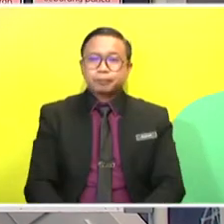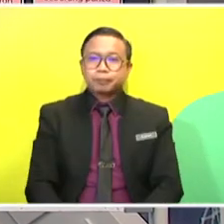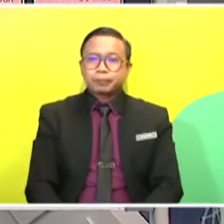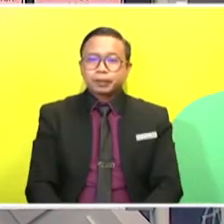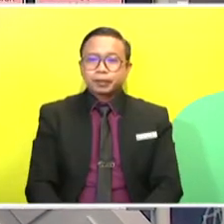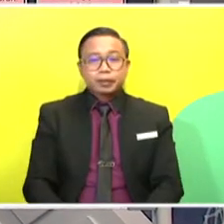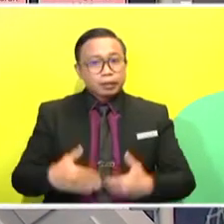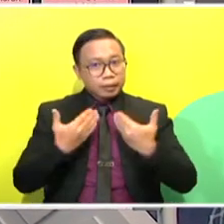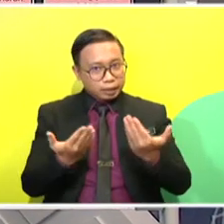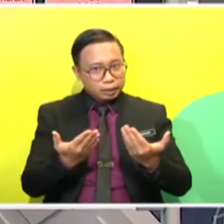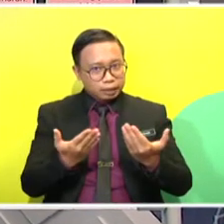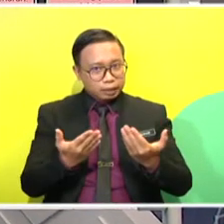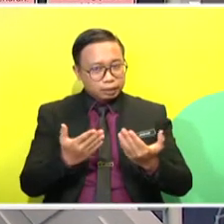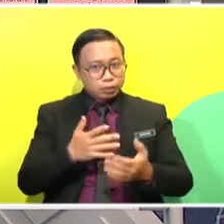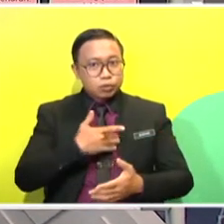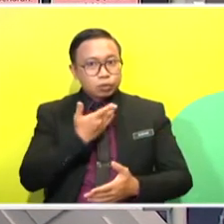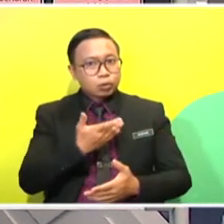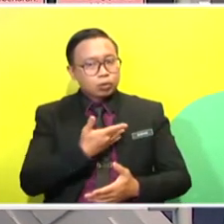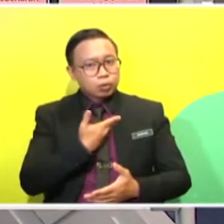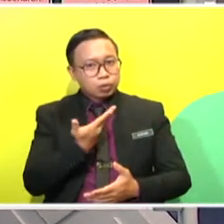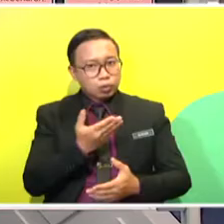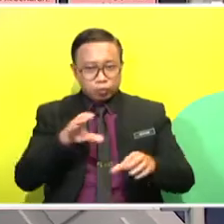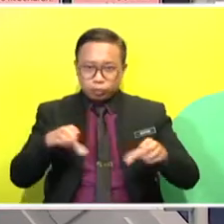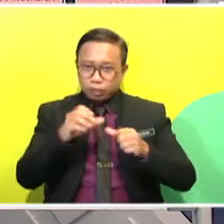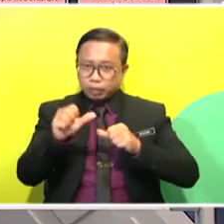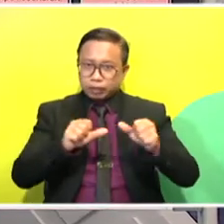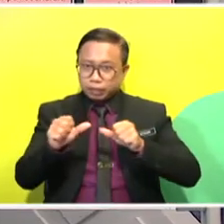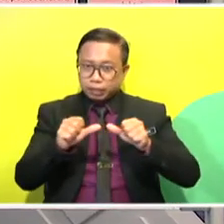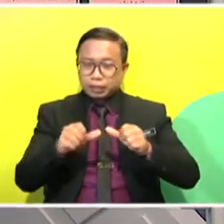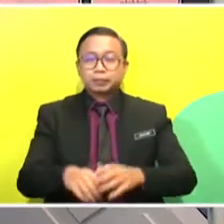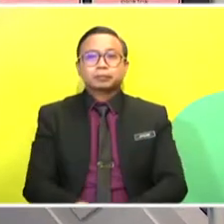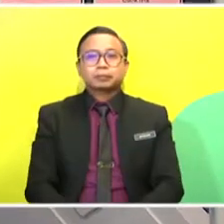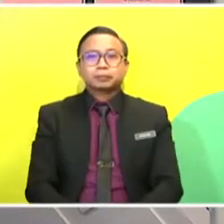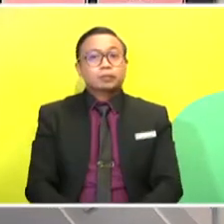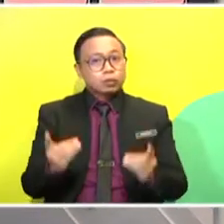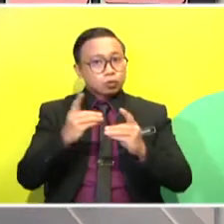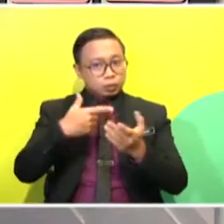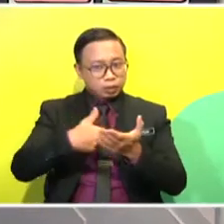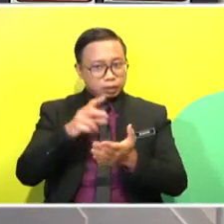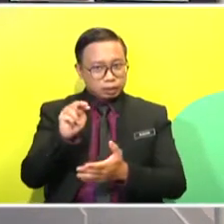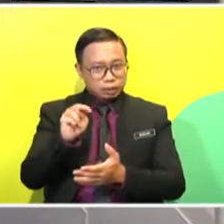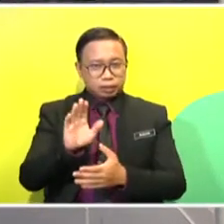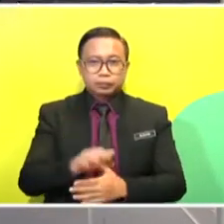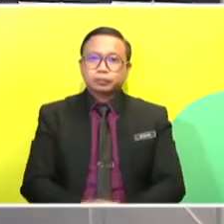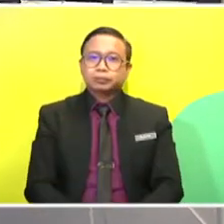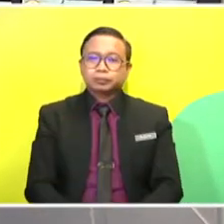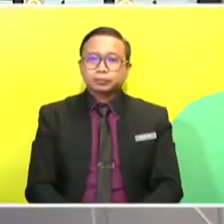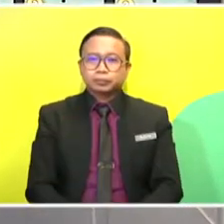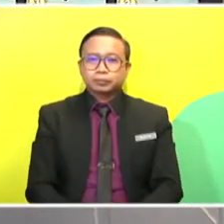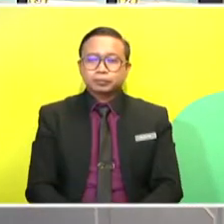kita lakukan aktiviti bersama-sama. Jom kita nak rehat seketika, jangan ke mana-mana tahu. Jumpa Nisa selepas ini di Didik TV